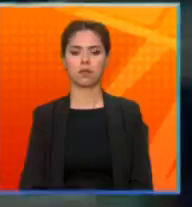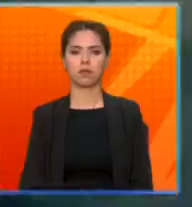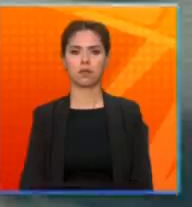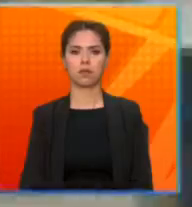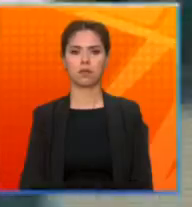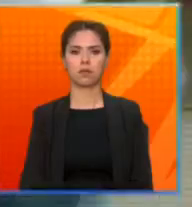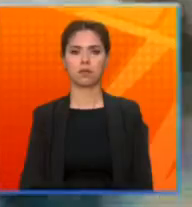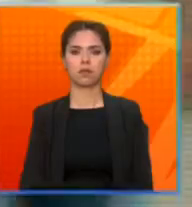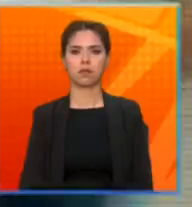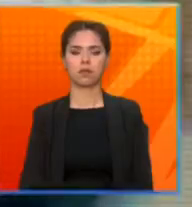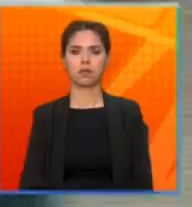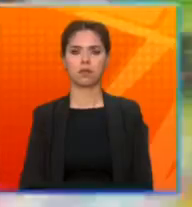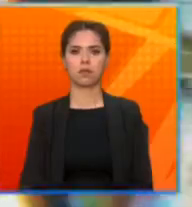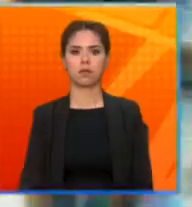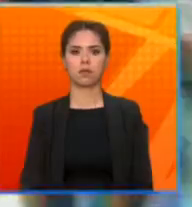yapabiliriz